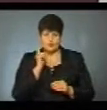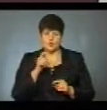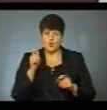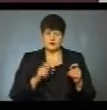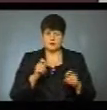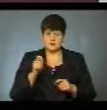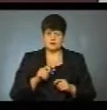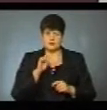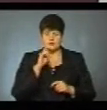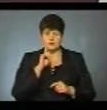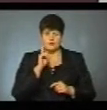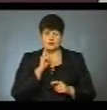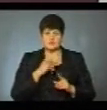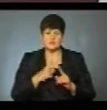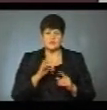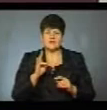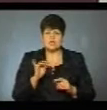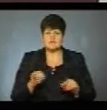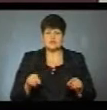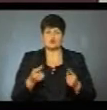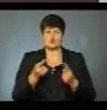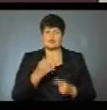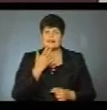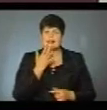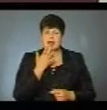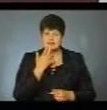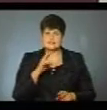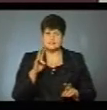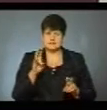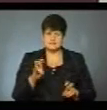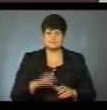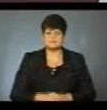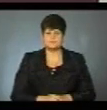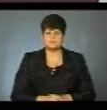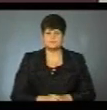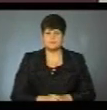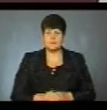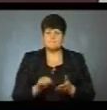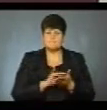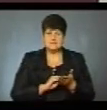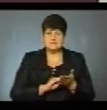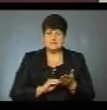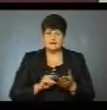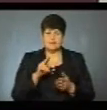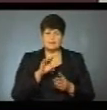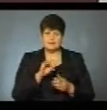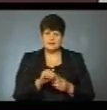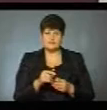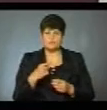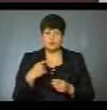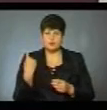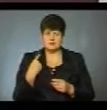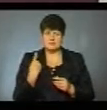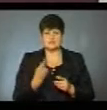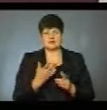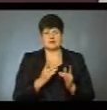«Просвіта», «Українська молодь Христові» і «Відродження нації», повідомила продюсерка ЮА «Тернопіль» Зоряна Биндас. Писали диктант в обласній універсальній